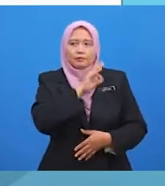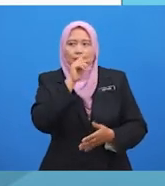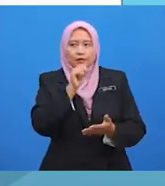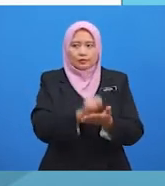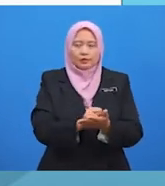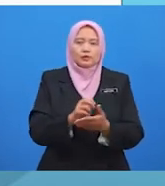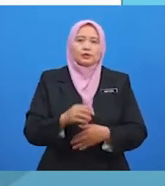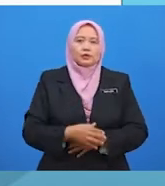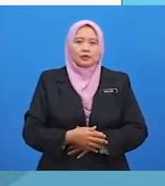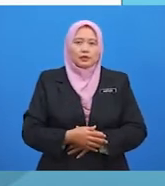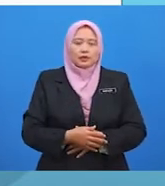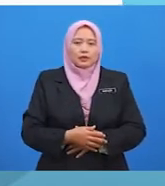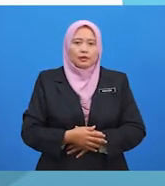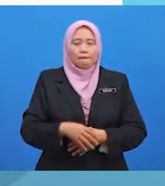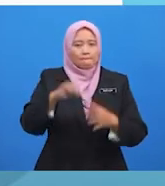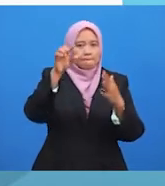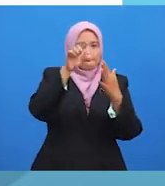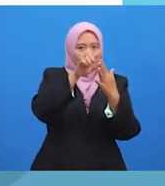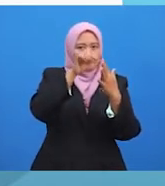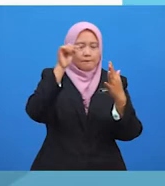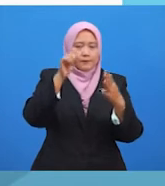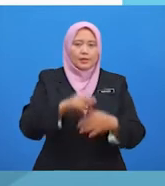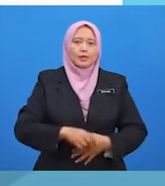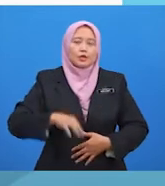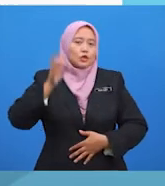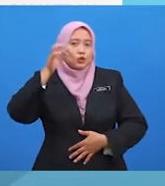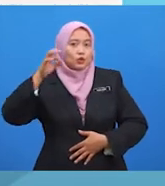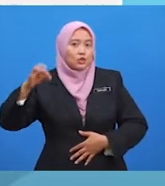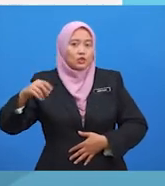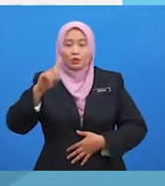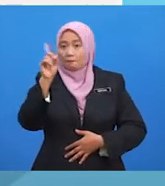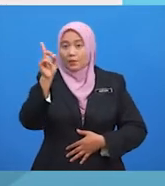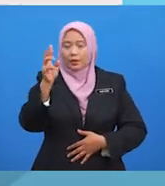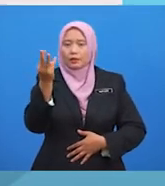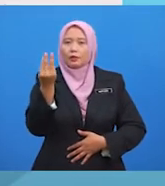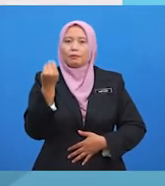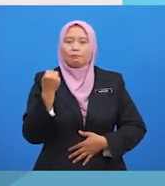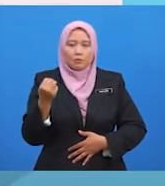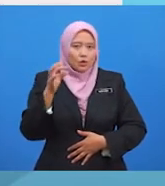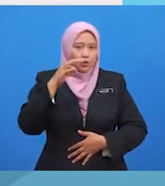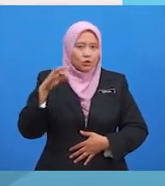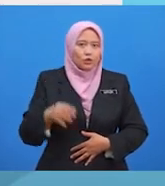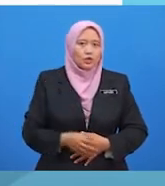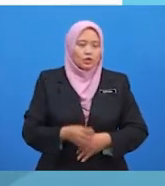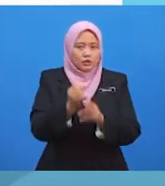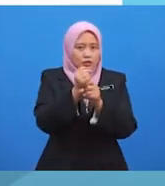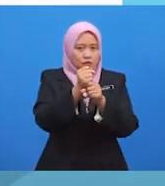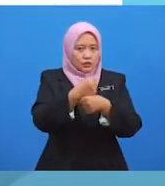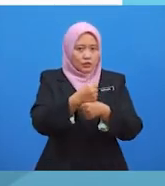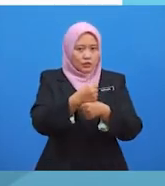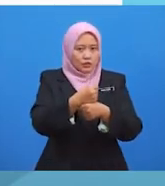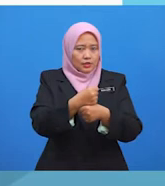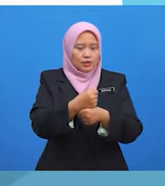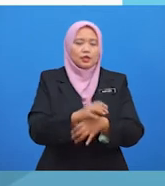Pilih Text Tool, tetapkan jenis tulisan, saiz tulisan dan